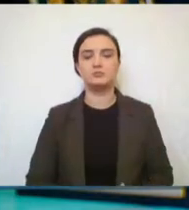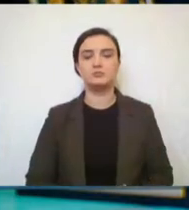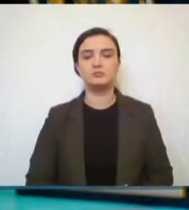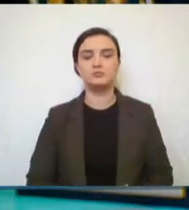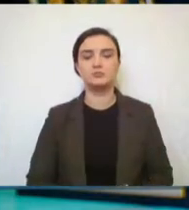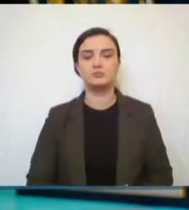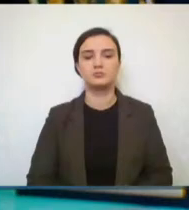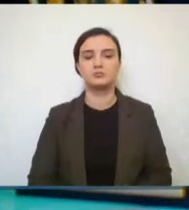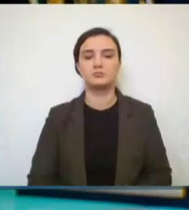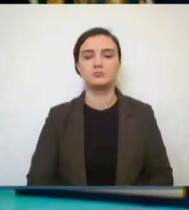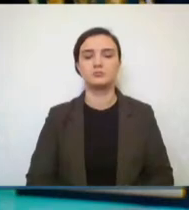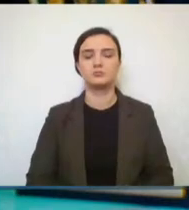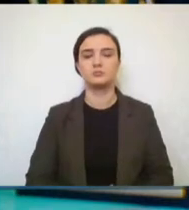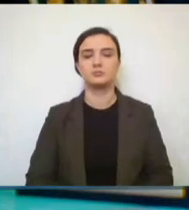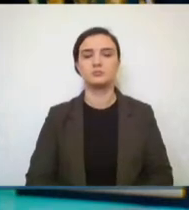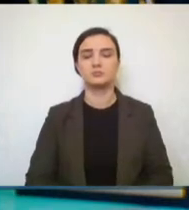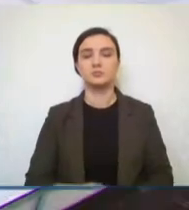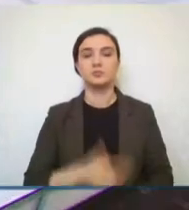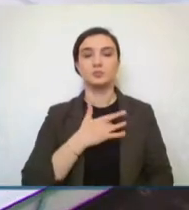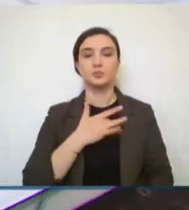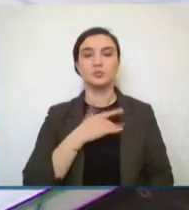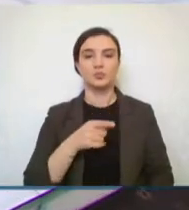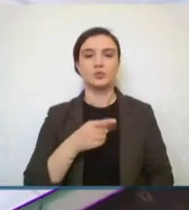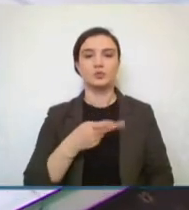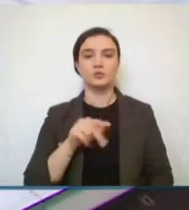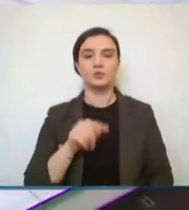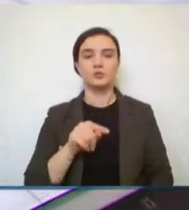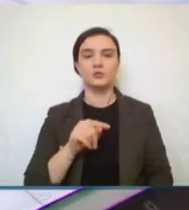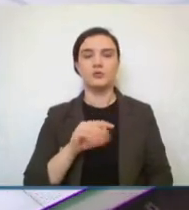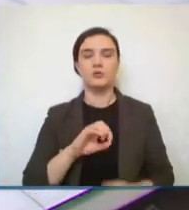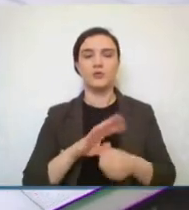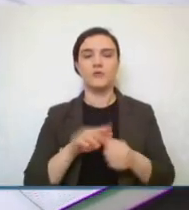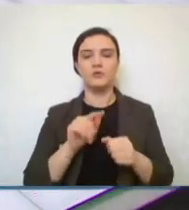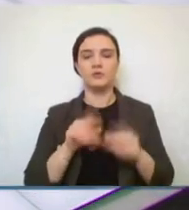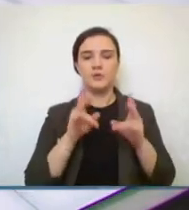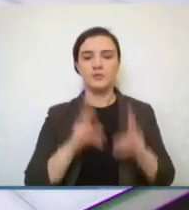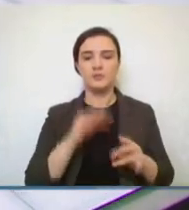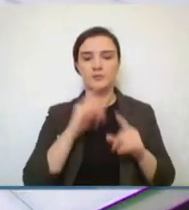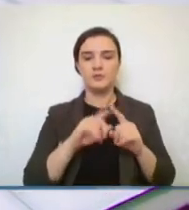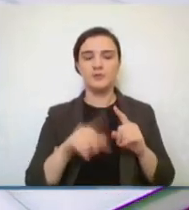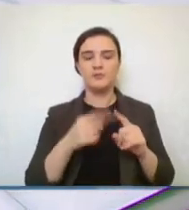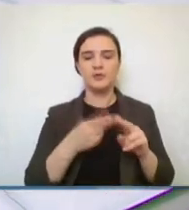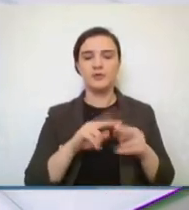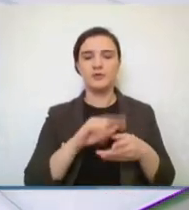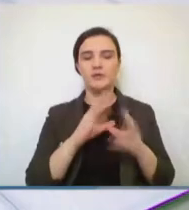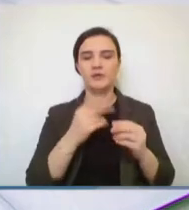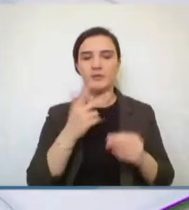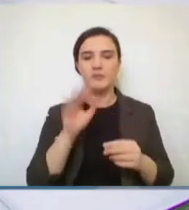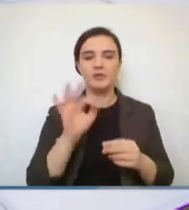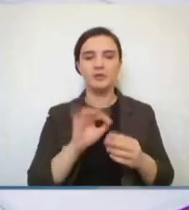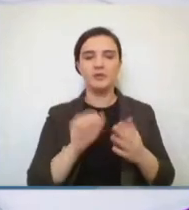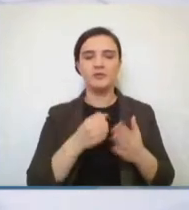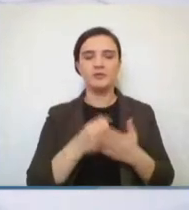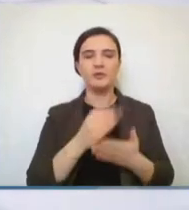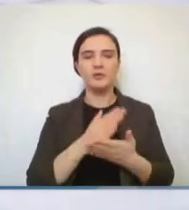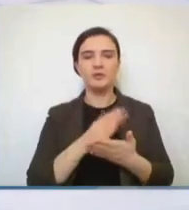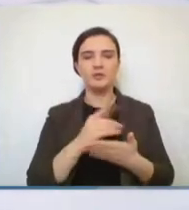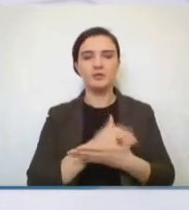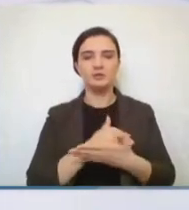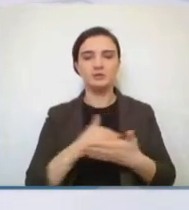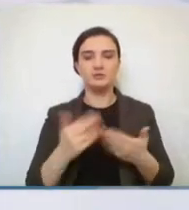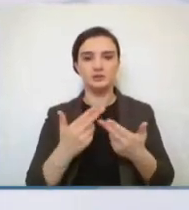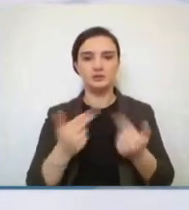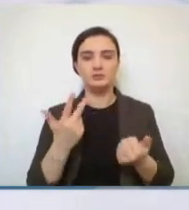ხდება SARS-CoV-2-ის დაინფიცირების შემდეგ და ეს მაჩვენებელი 3%-ამდე განისაზღვრა. კი ბატონო,